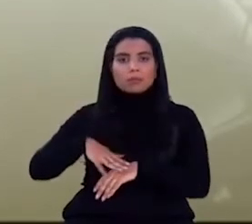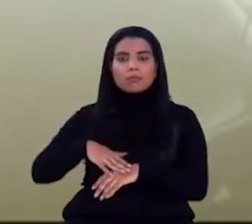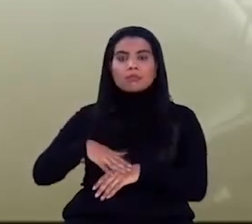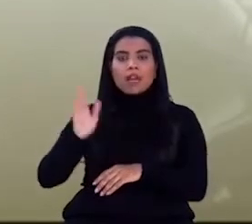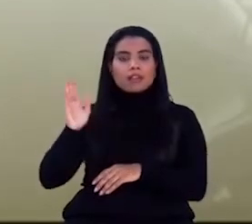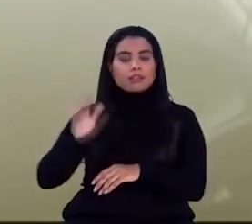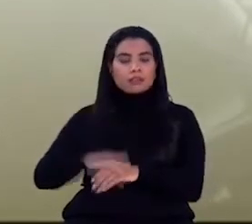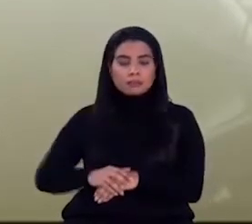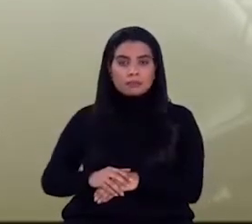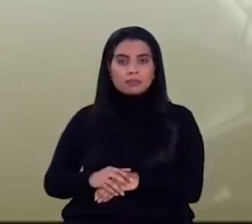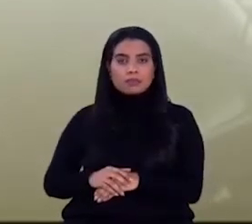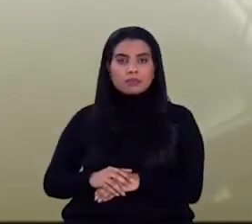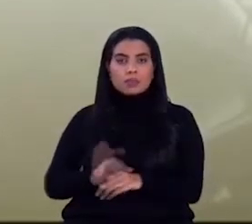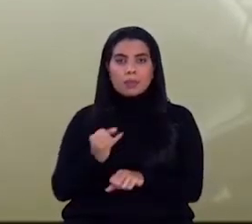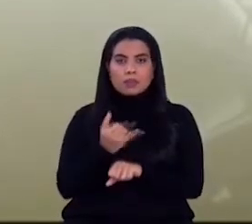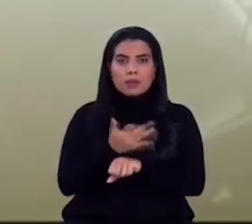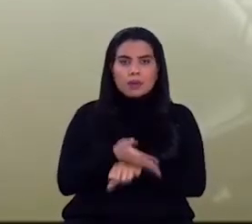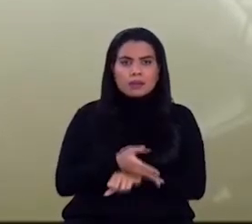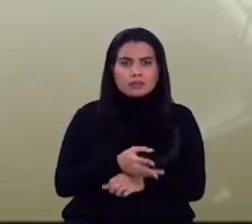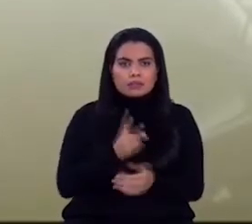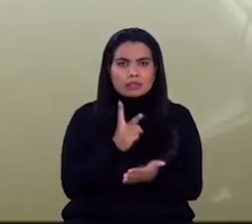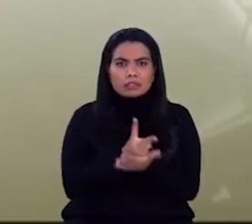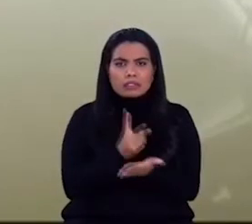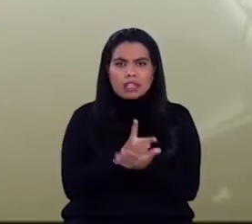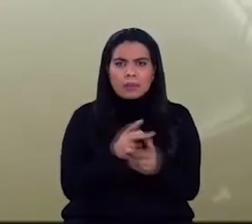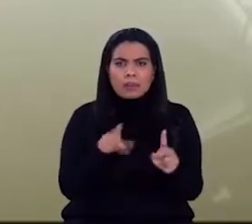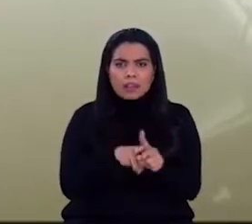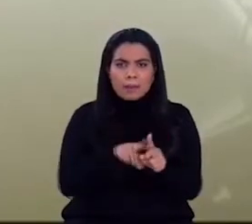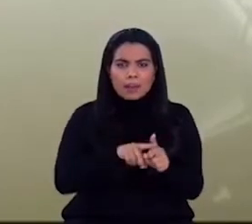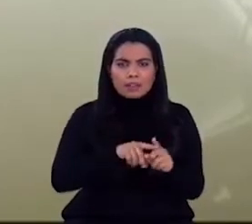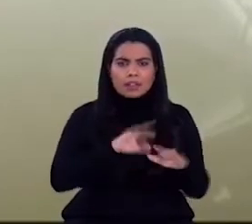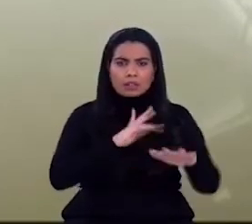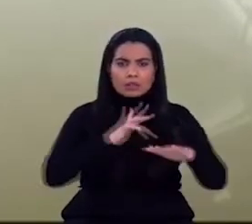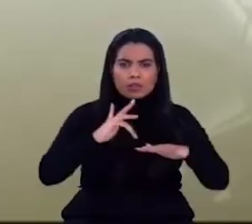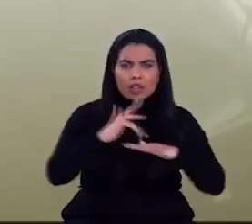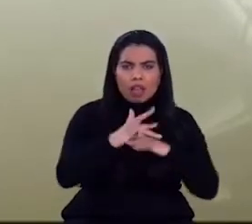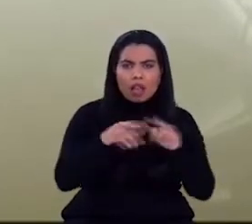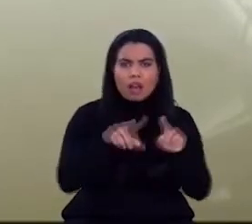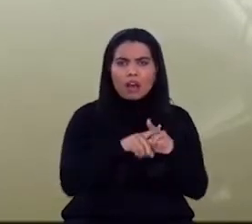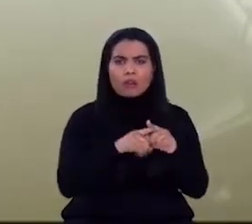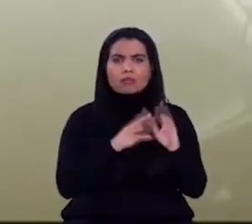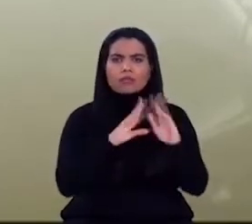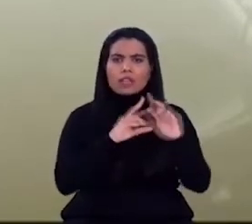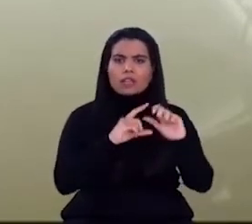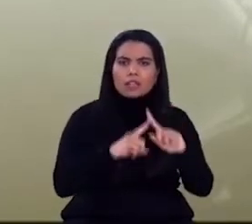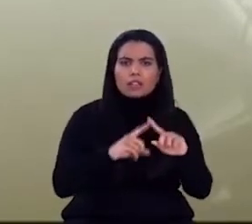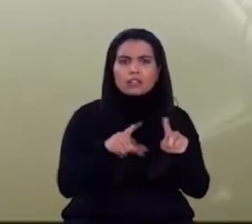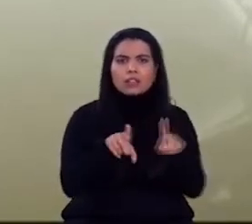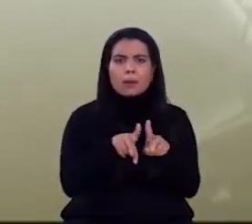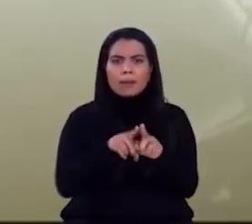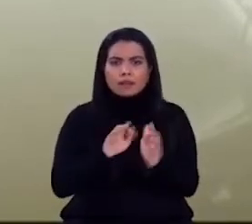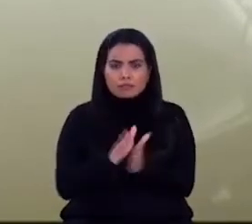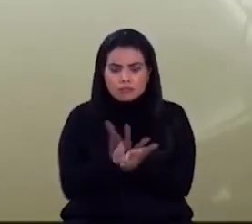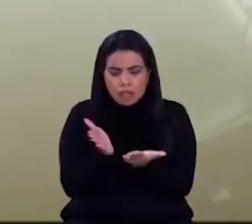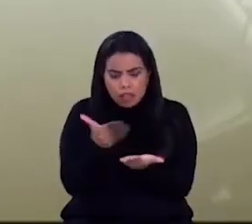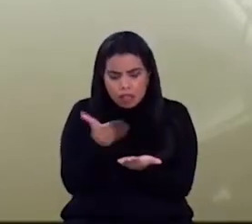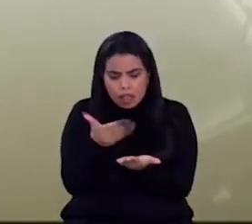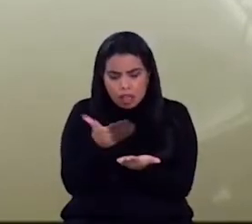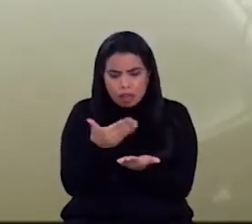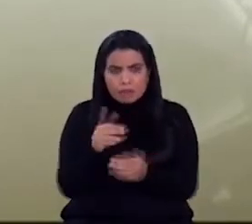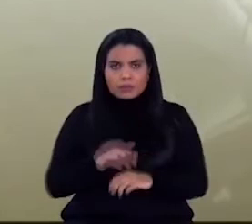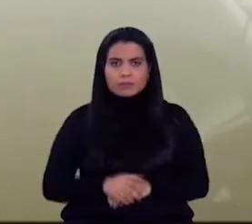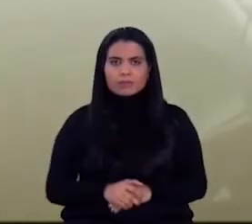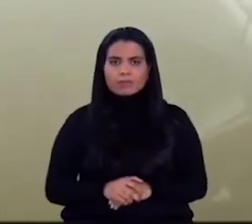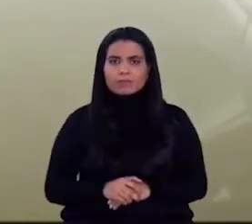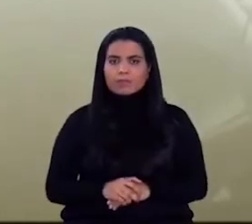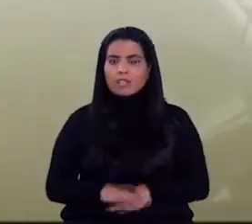j'étais toujours connecté aux différents contenus de l'église blog livre radio télévision etc je reconnaissais et je